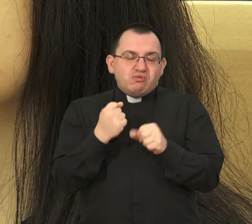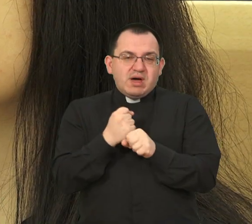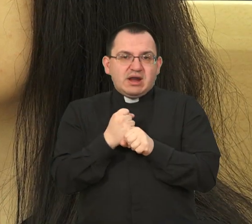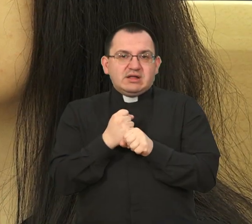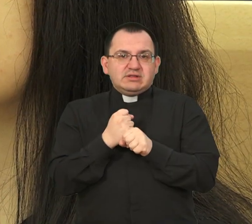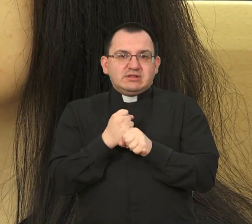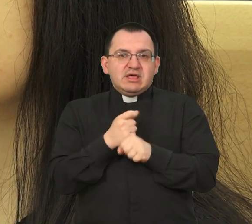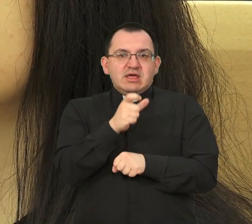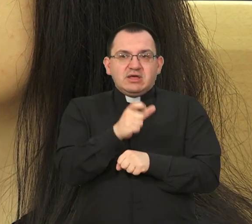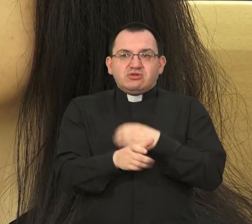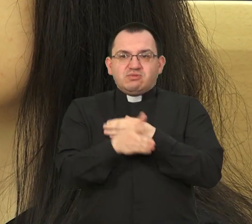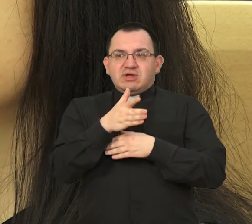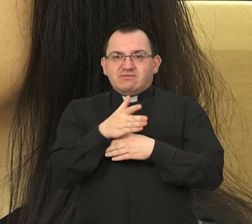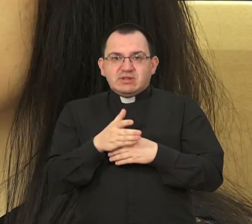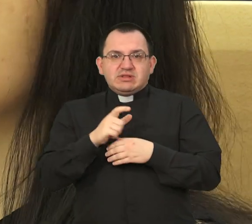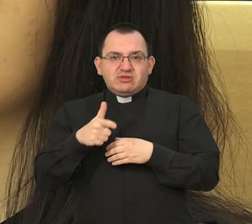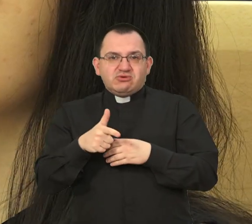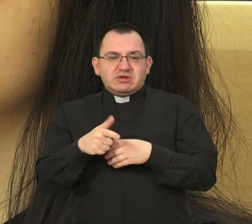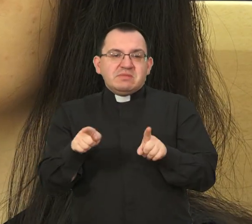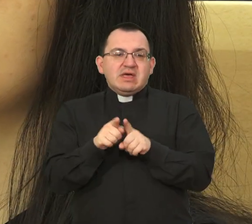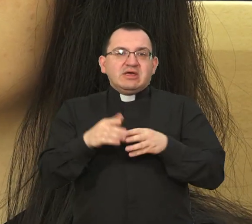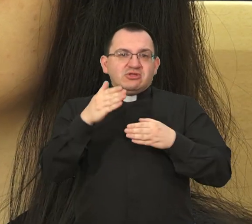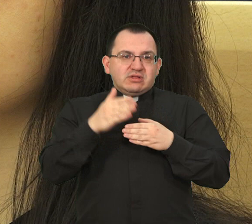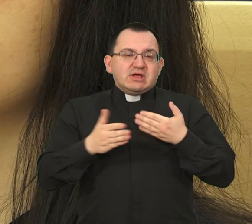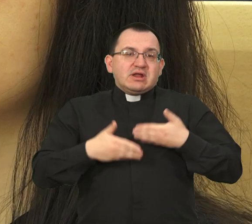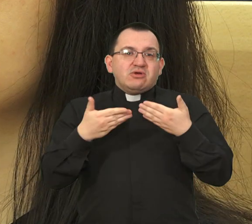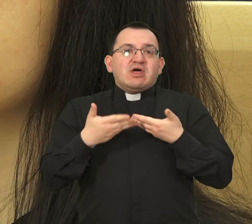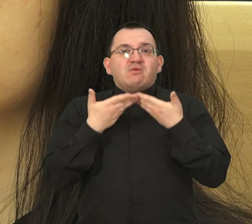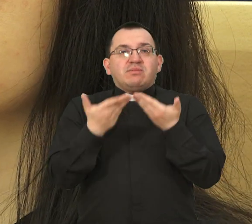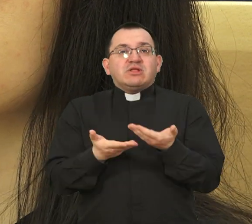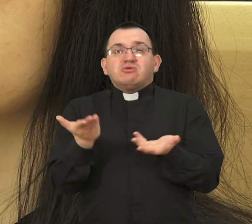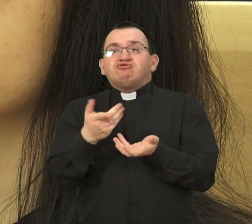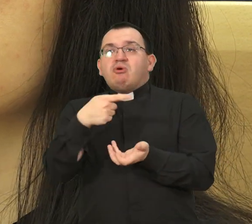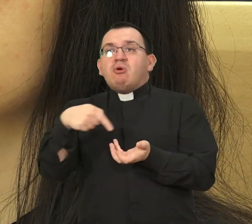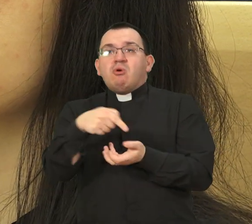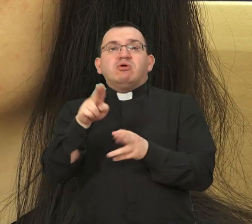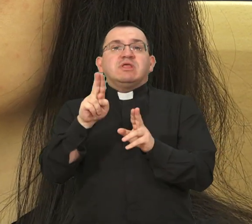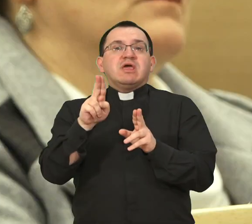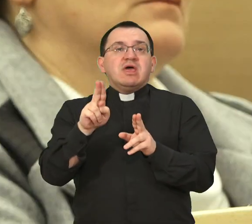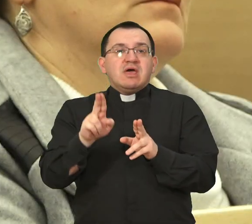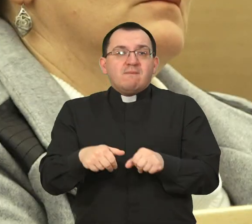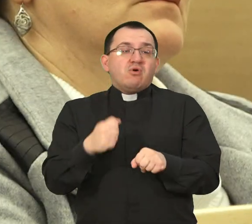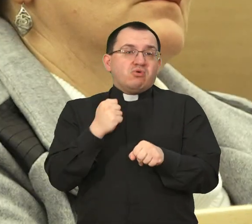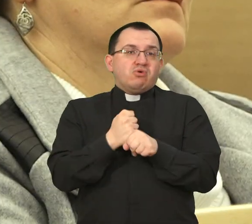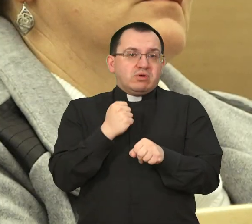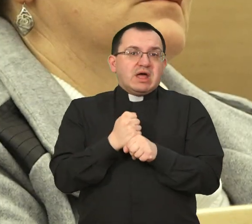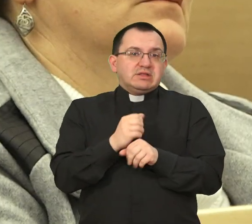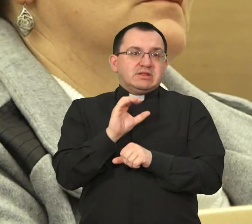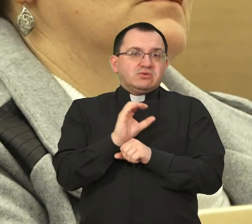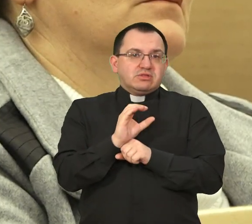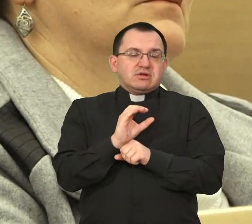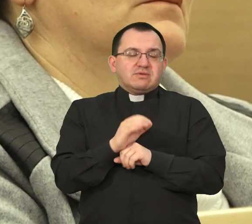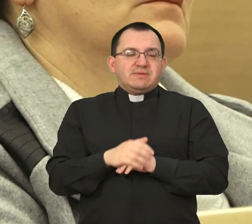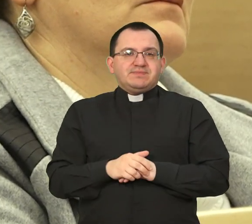invaliditetom. Na kraju dao je i nekoliko konkretnih prijedloga što oni kao djelatnici župnih Caritasa mogu učiniti